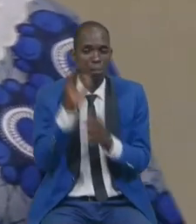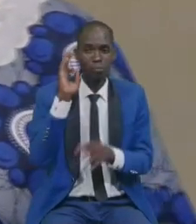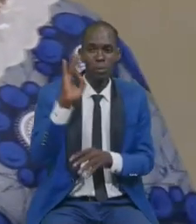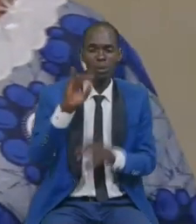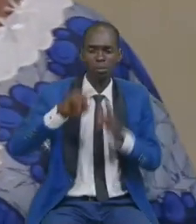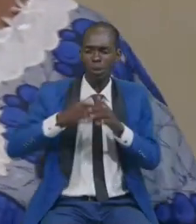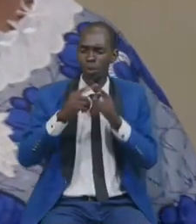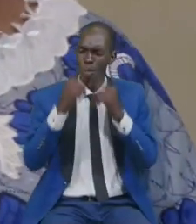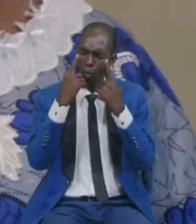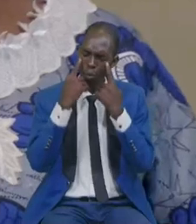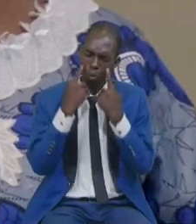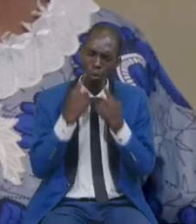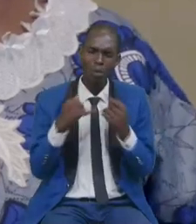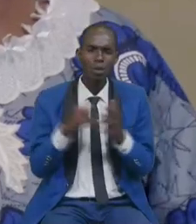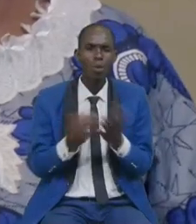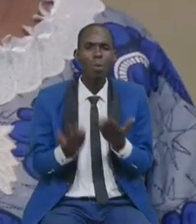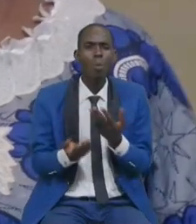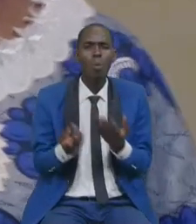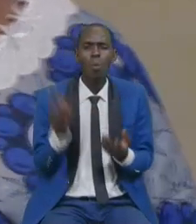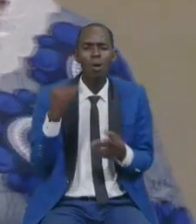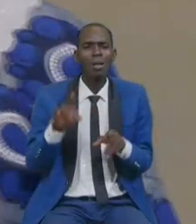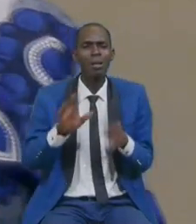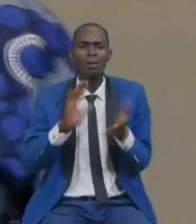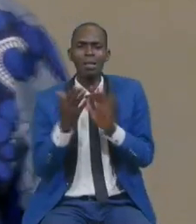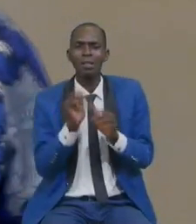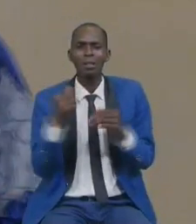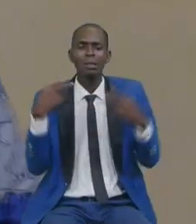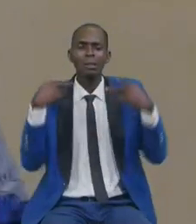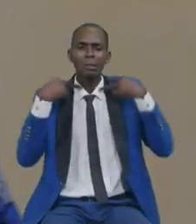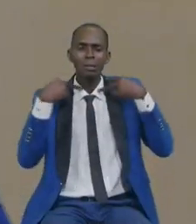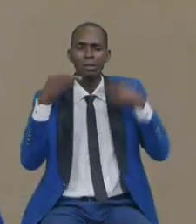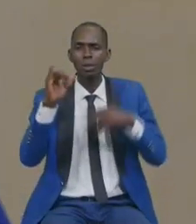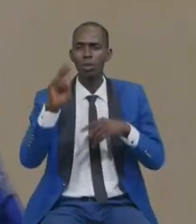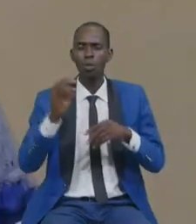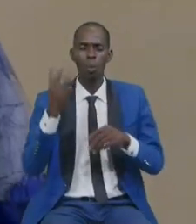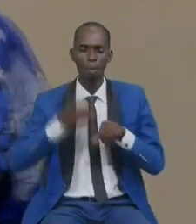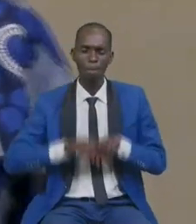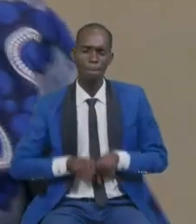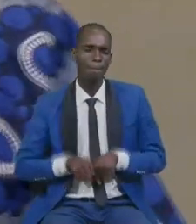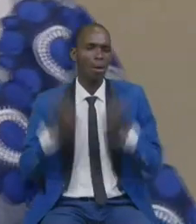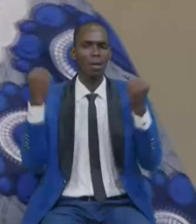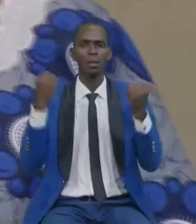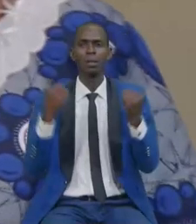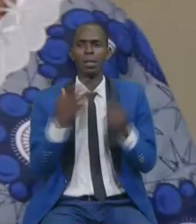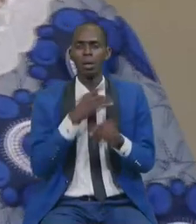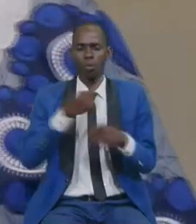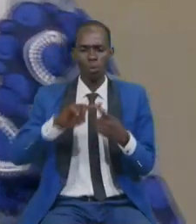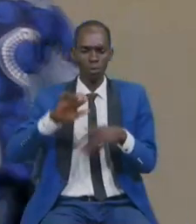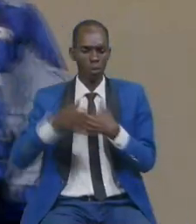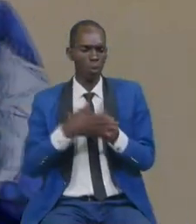C'est comme si un joug a été brisé au-dedans de moi. Et quand je suis rentré, j'ai pris le tabac, j'ai dit